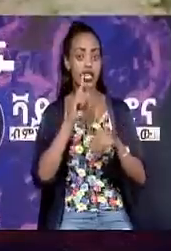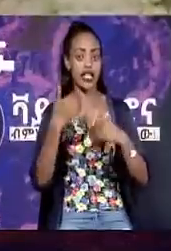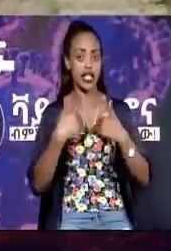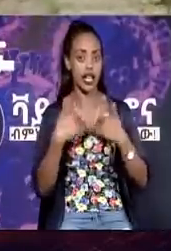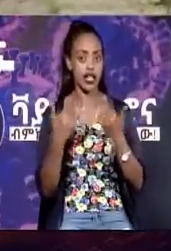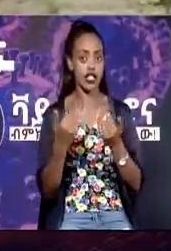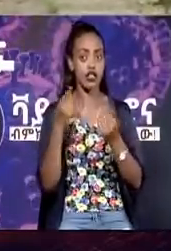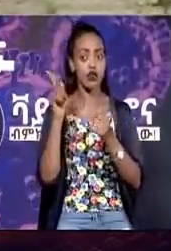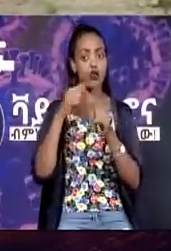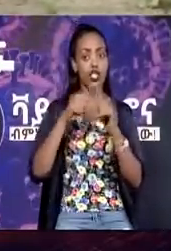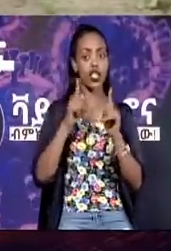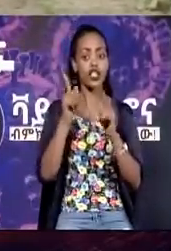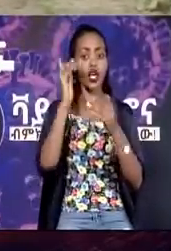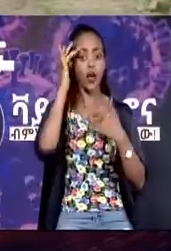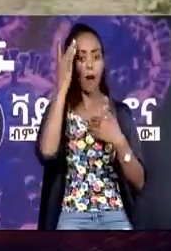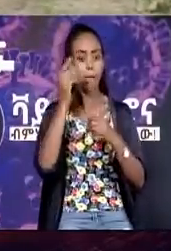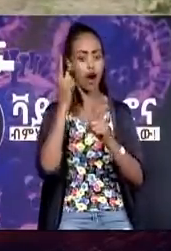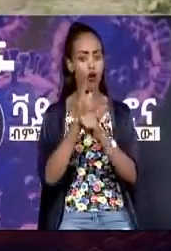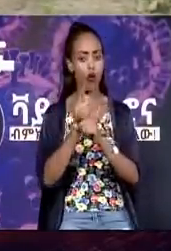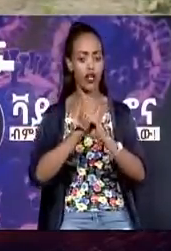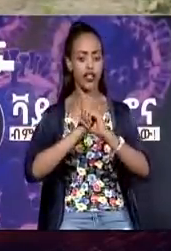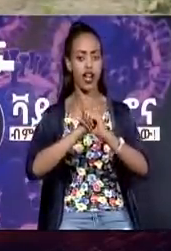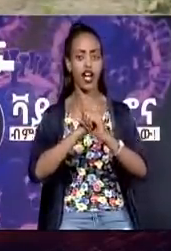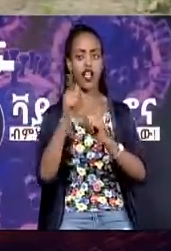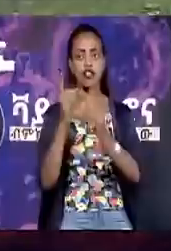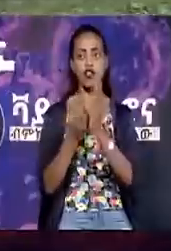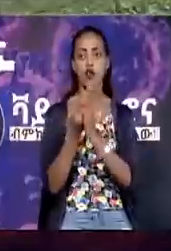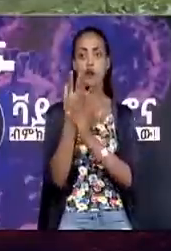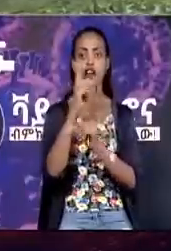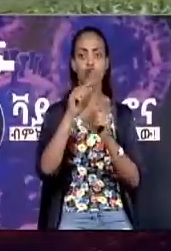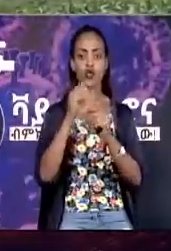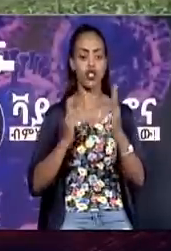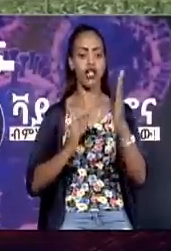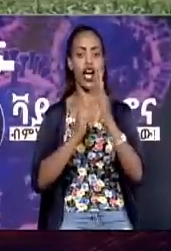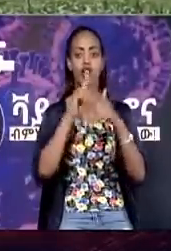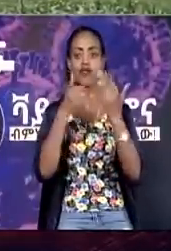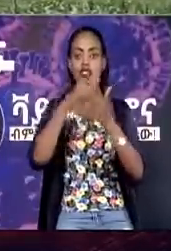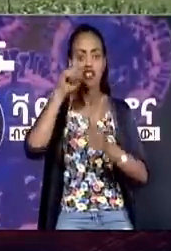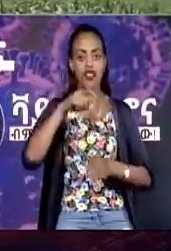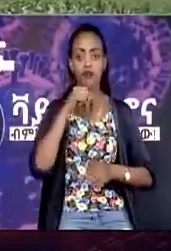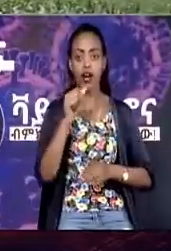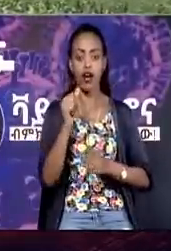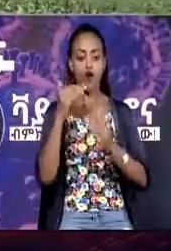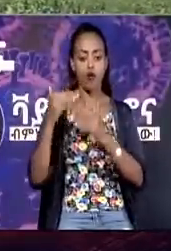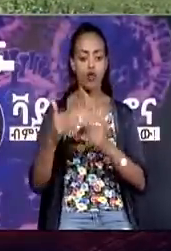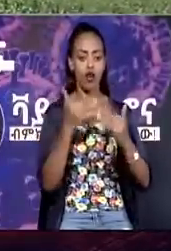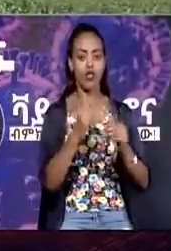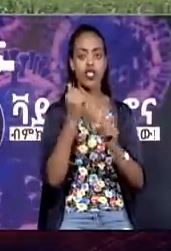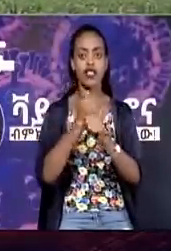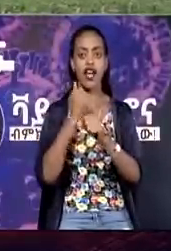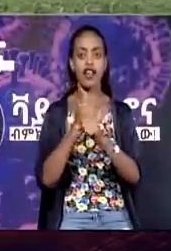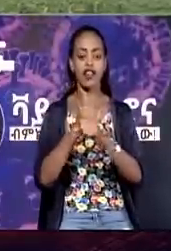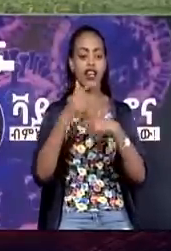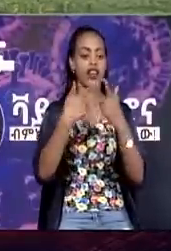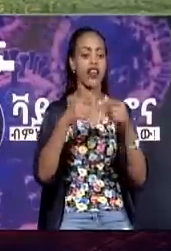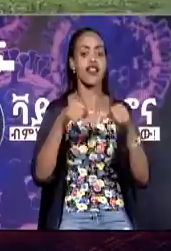سوغن تحمام بأقواهو لا تخلخلنا تلمعات كعا كتعانا قفصل اللي يقبا قونا قوني سرحتي لا